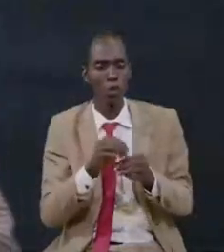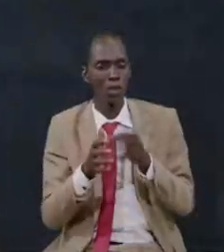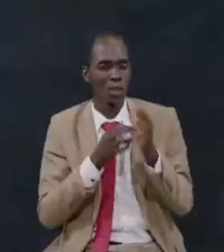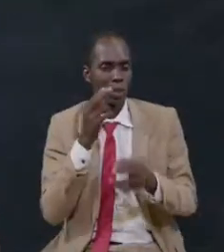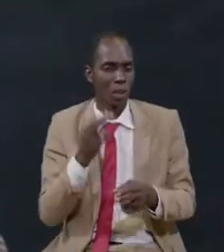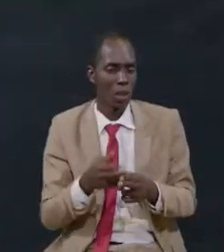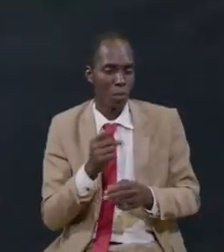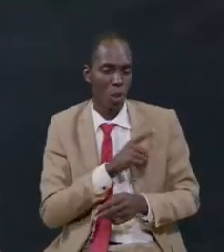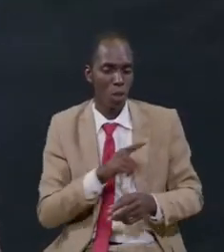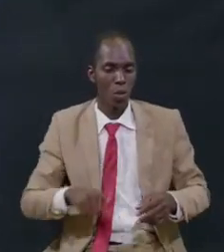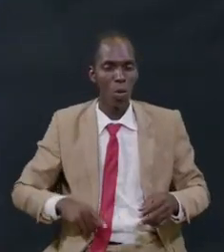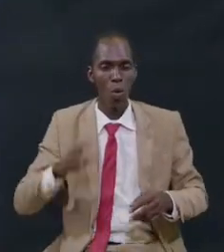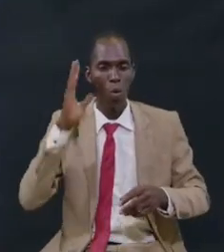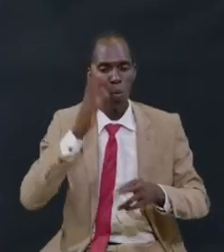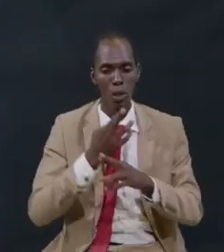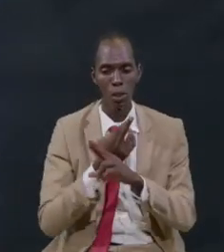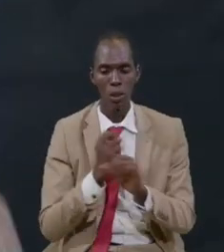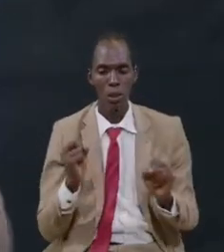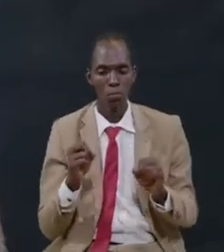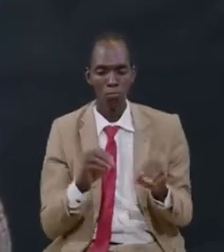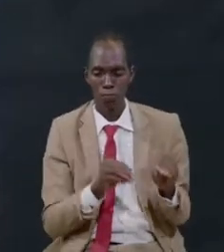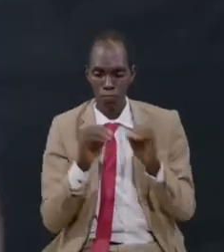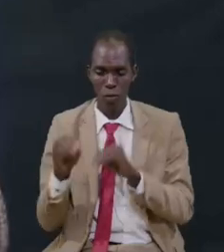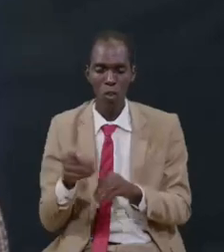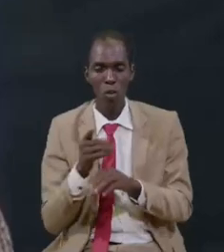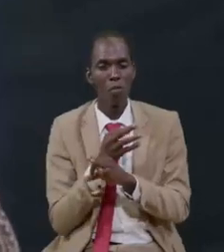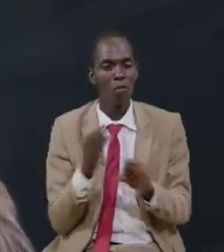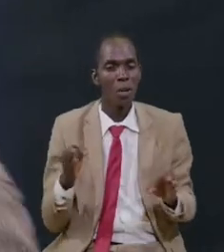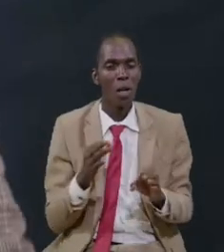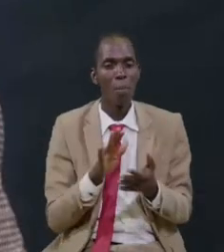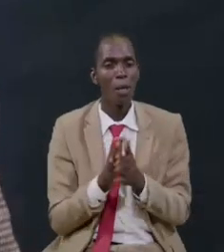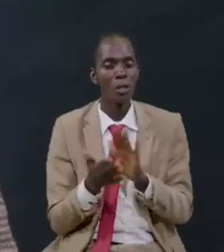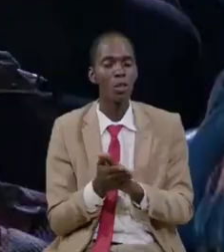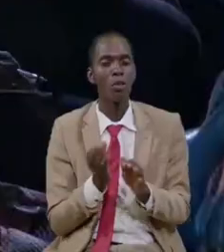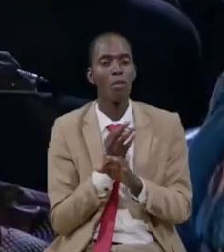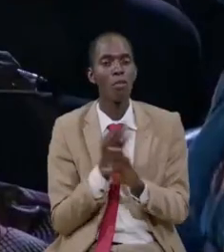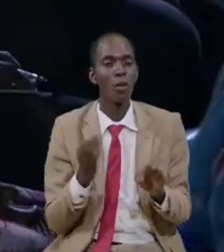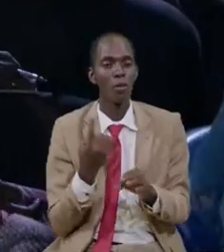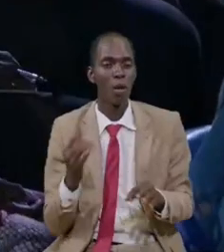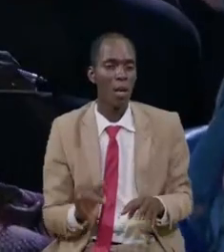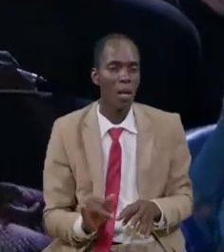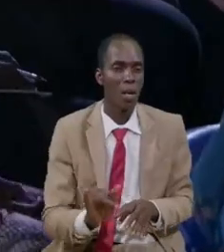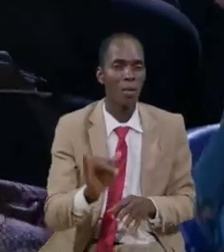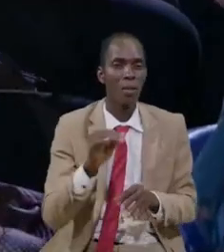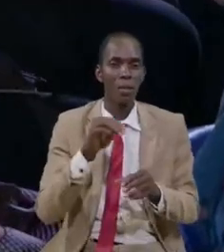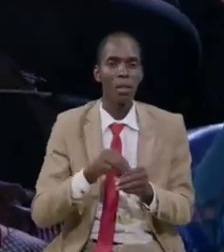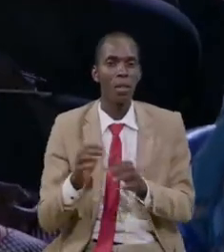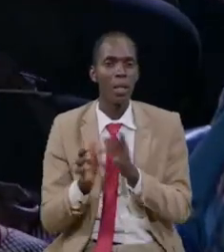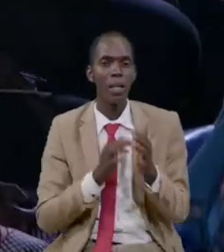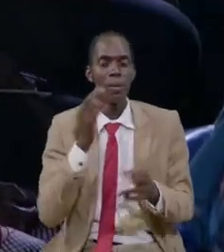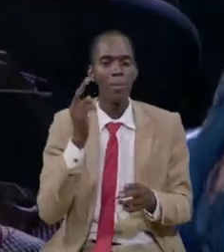te séparer de toutes ces choses. Et tu es libre, libre, pour toujours au nom de